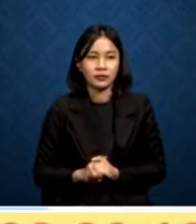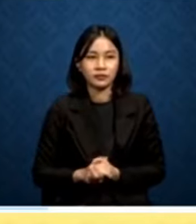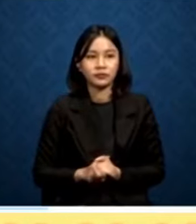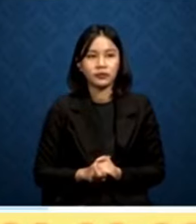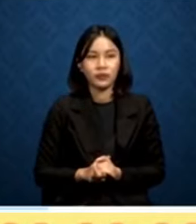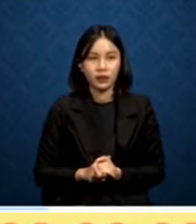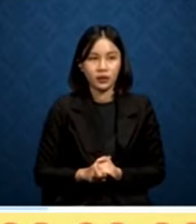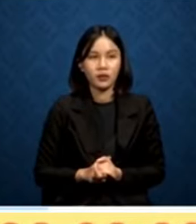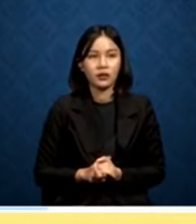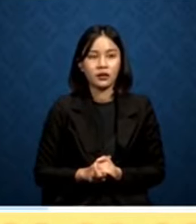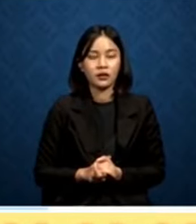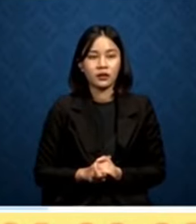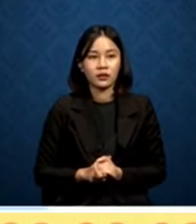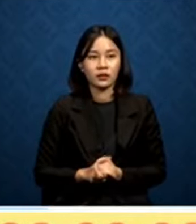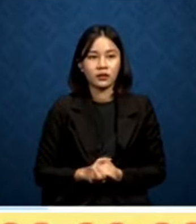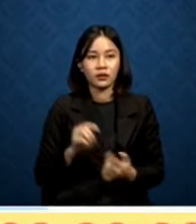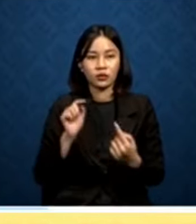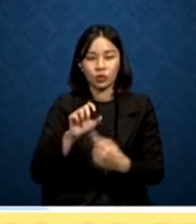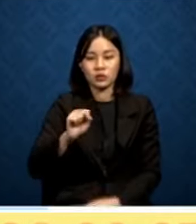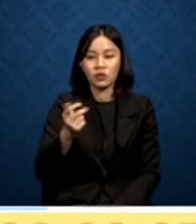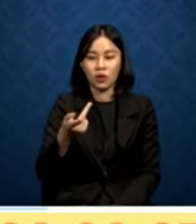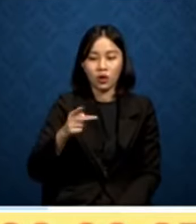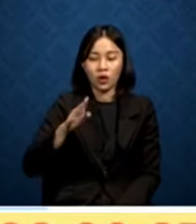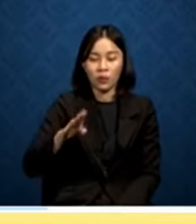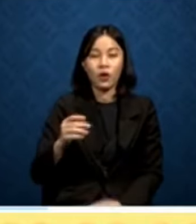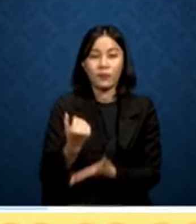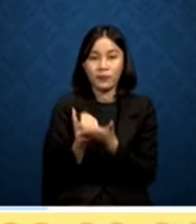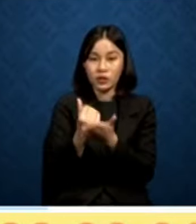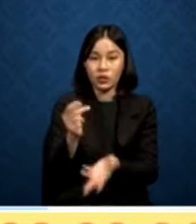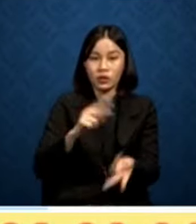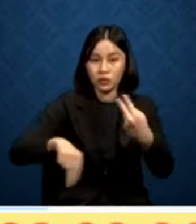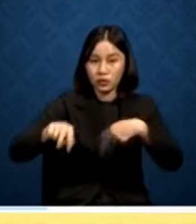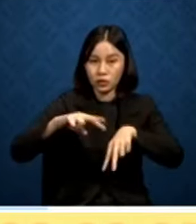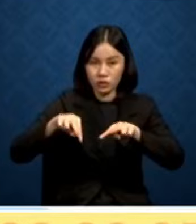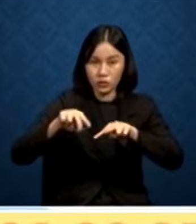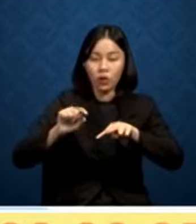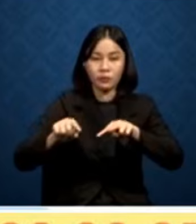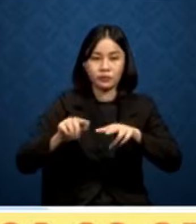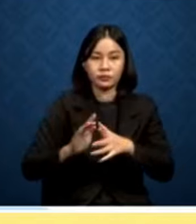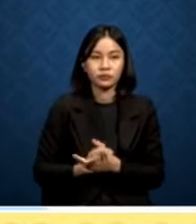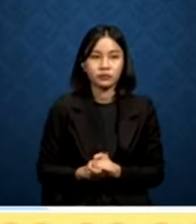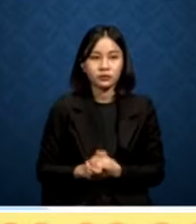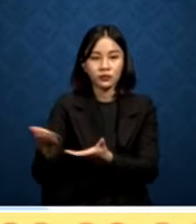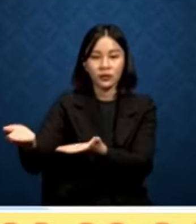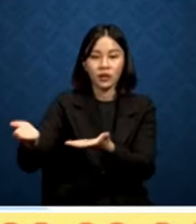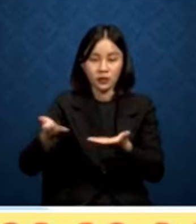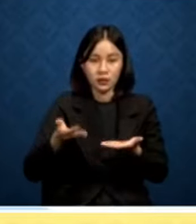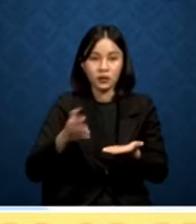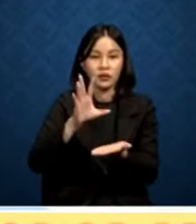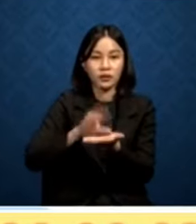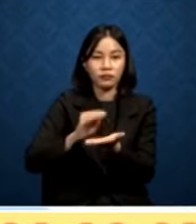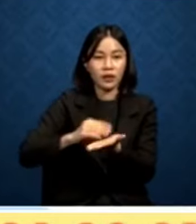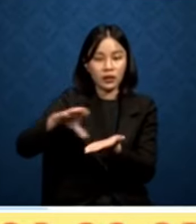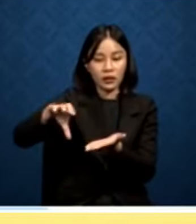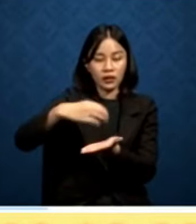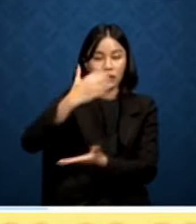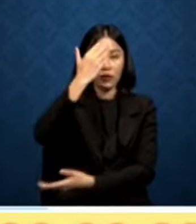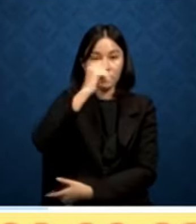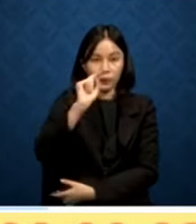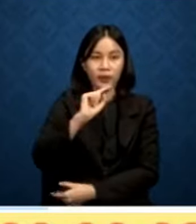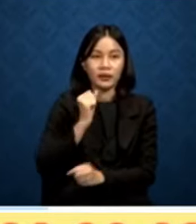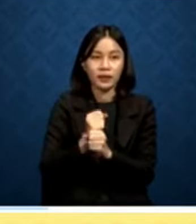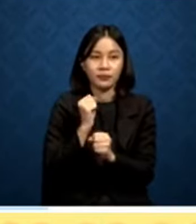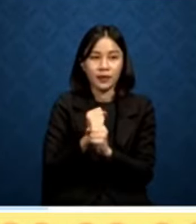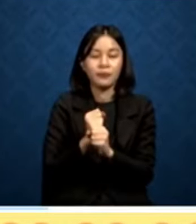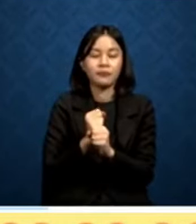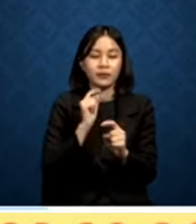็จะให้สสองข์บอลเองได้เข้าไป pool เราก็ได้่ obtainingให้ข้อมูลนะคะเพื่เป็การทำงาน